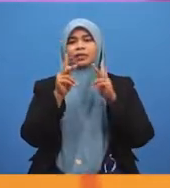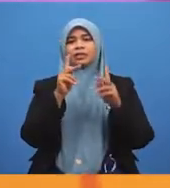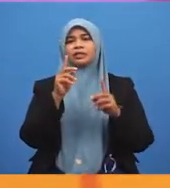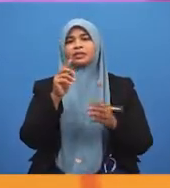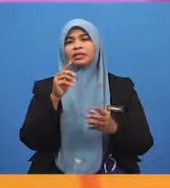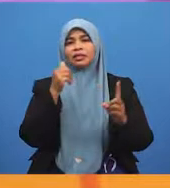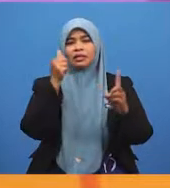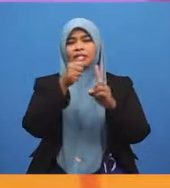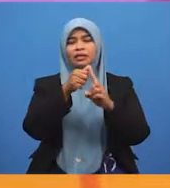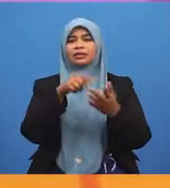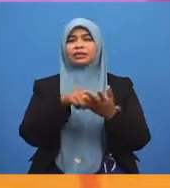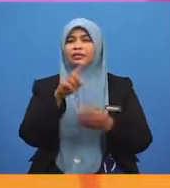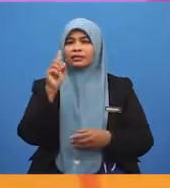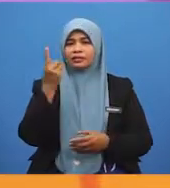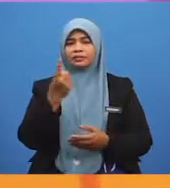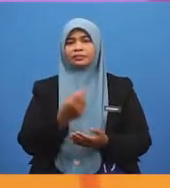sahaja.